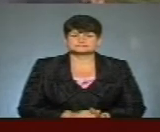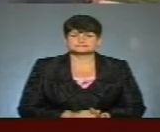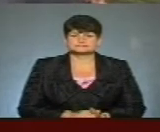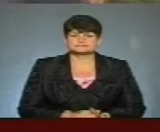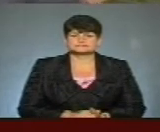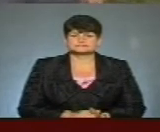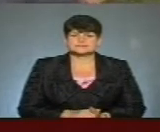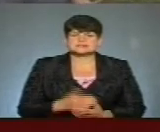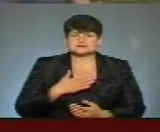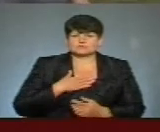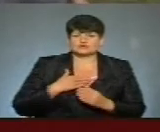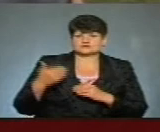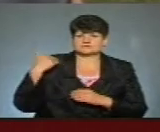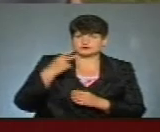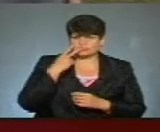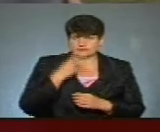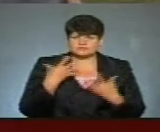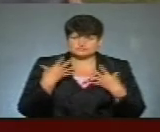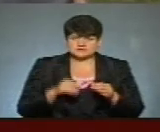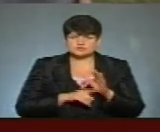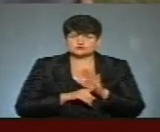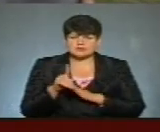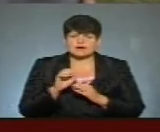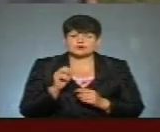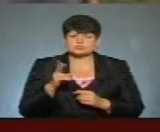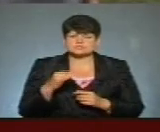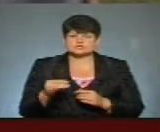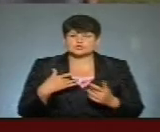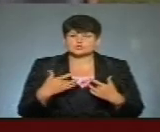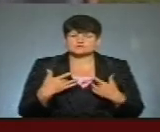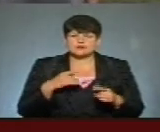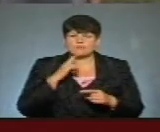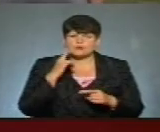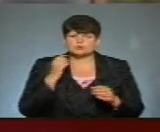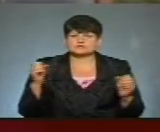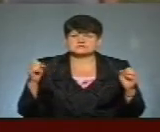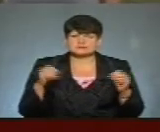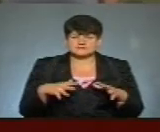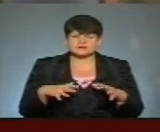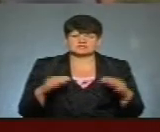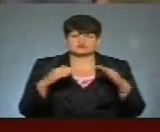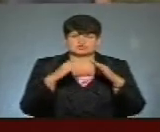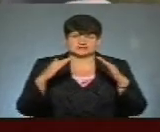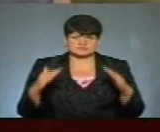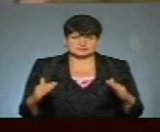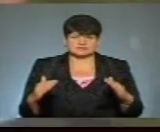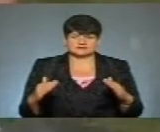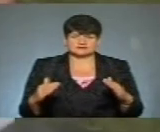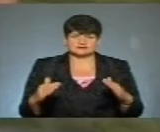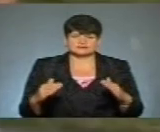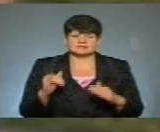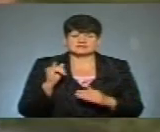За моєю спиною ви бачите, що вже розпочався акустичний концерт. Молодь зібралася у шатрі.